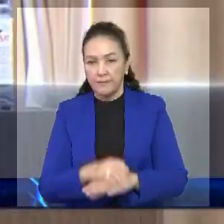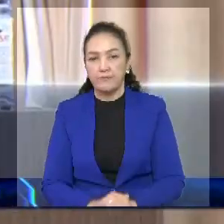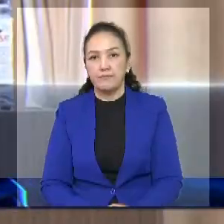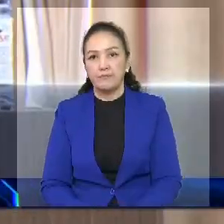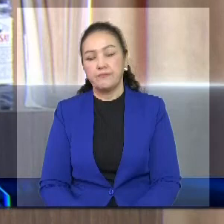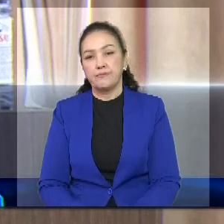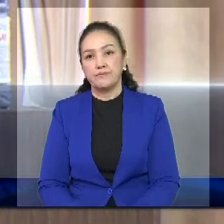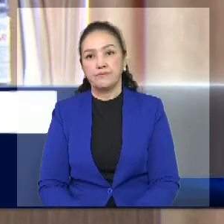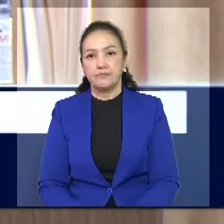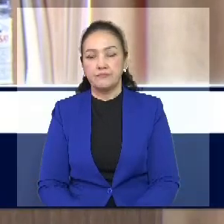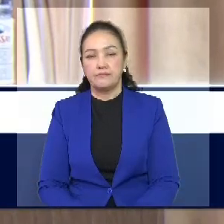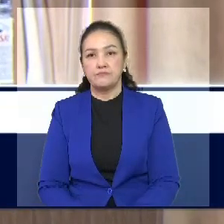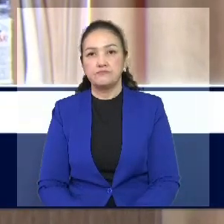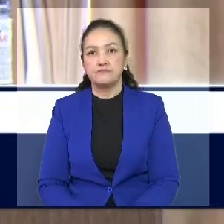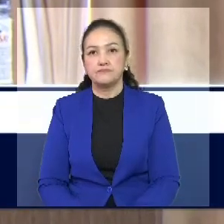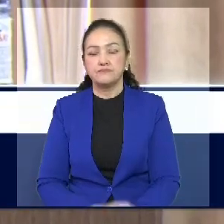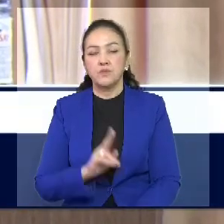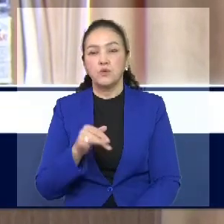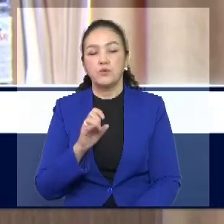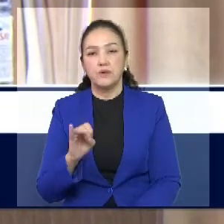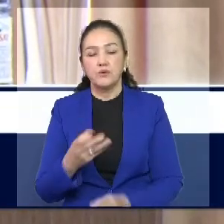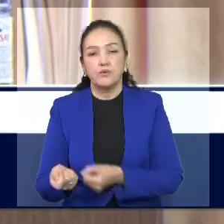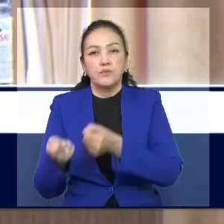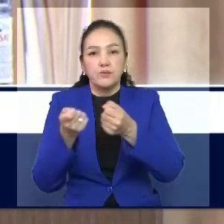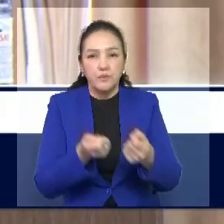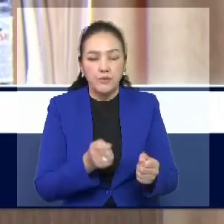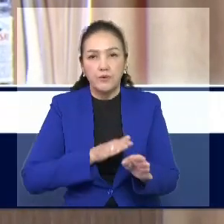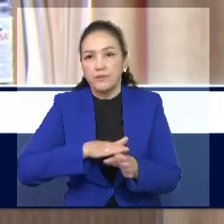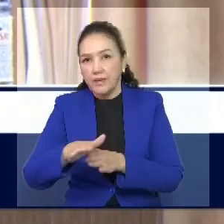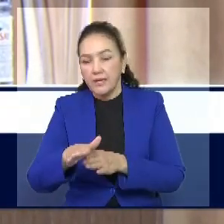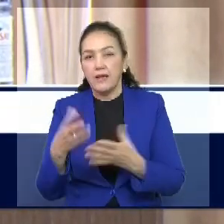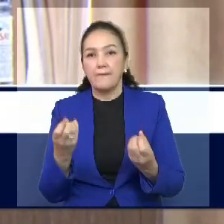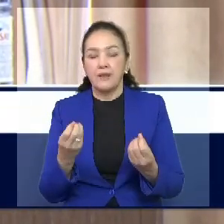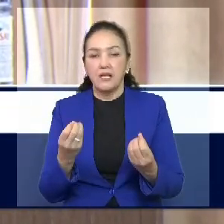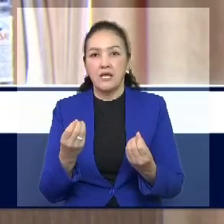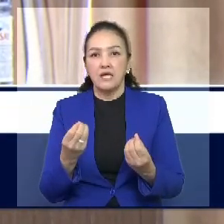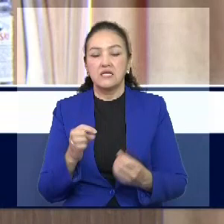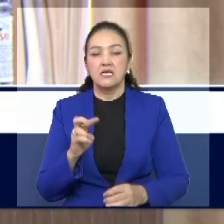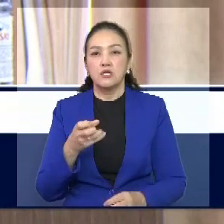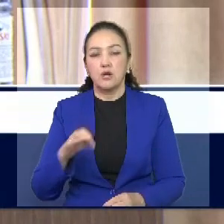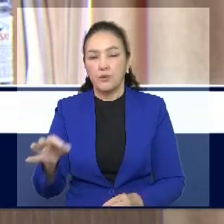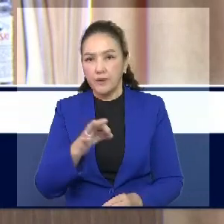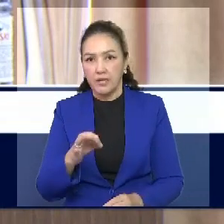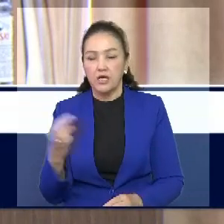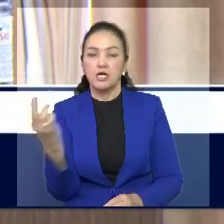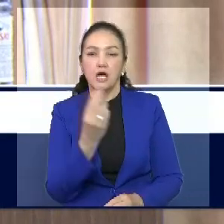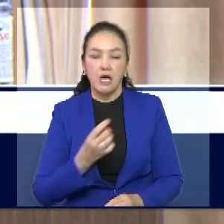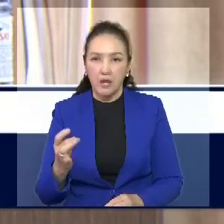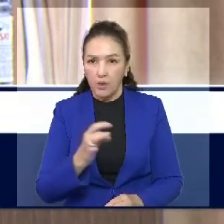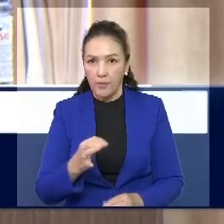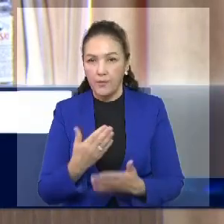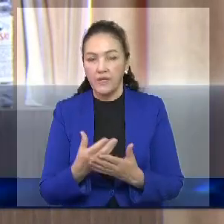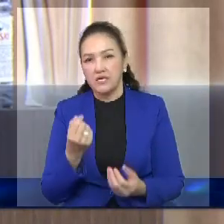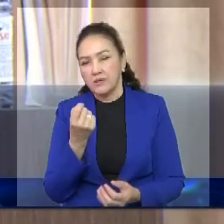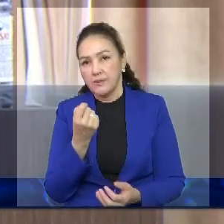әлеуметтік нысандарға көмір отыны толығымен тасылды. Сұйық отын бойынша қалып отқан мына Темір ауданы мен Шалқар ауданында